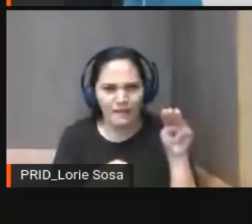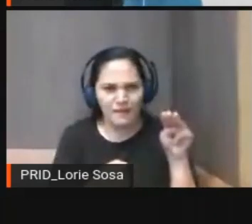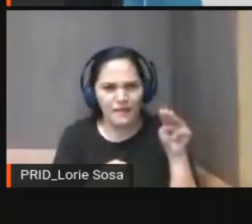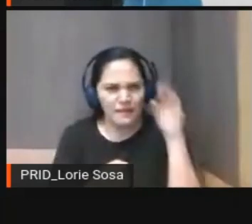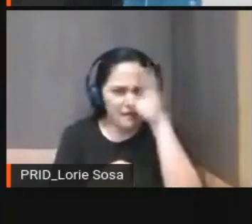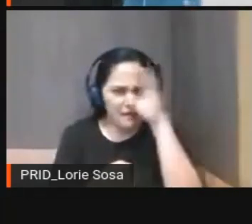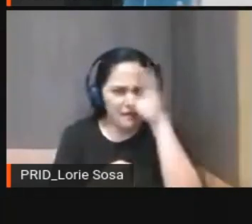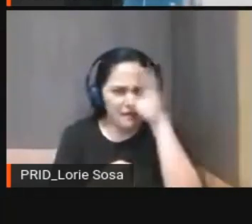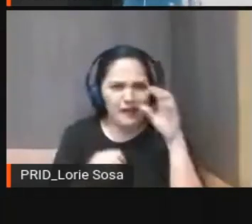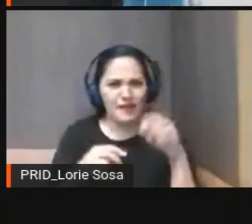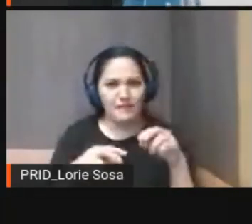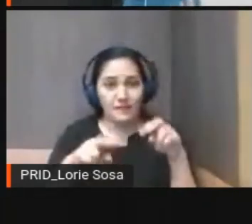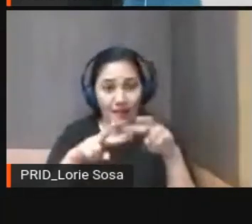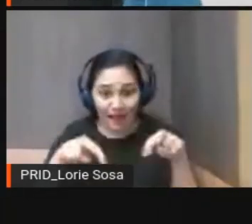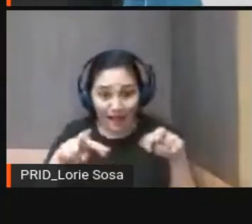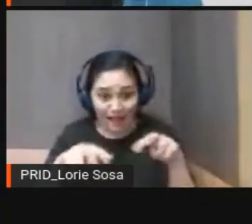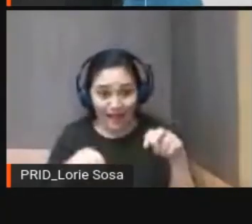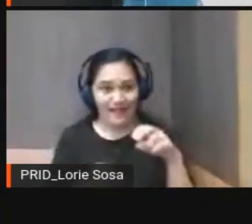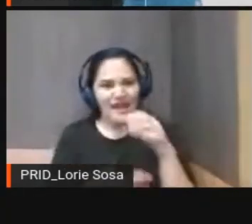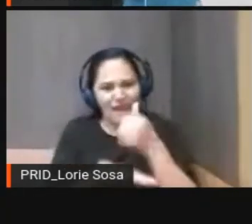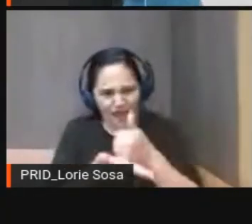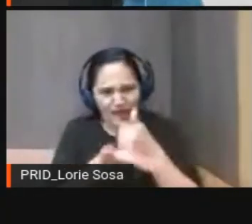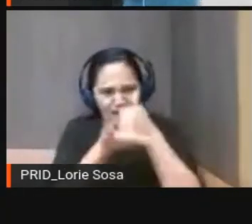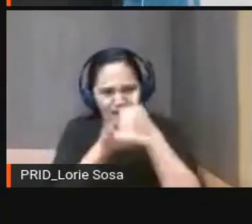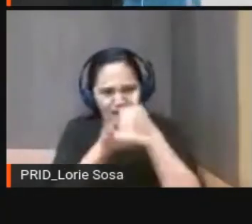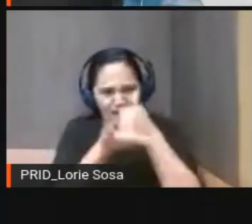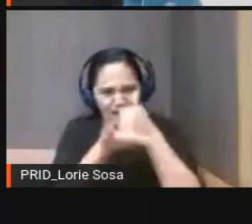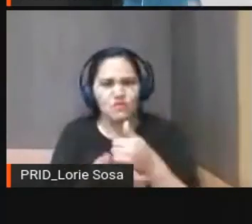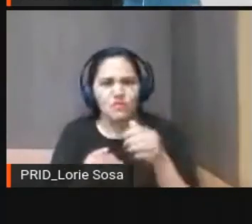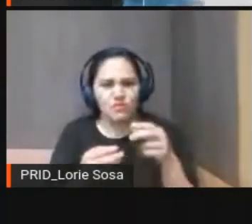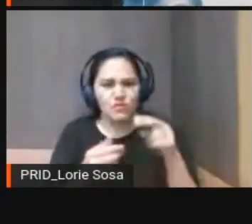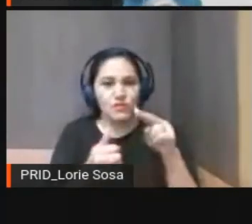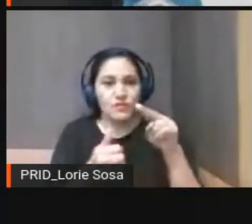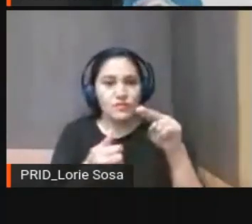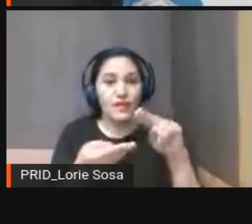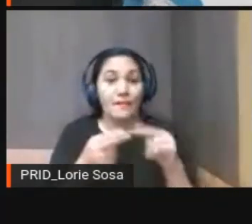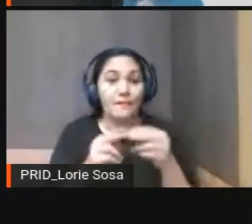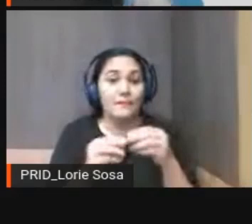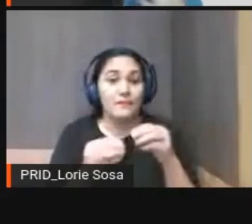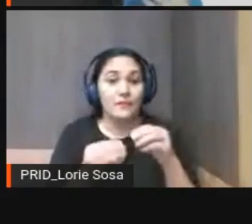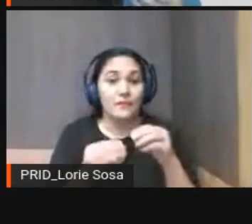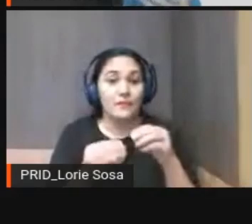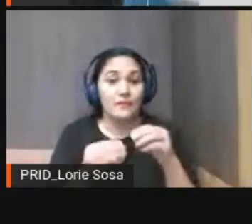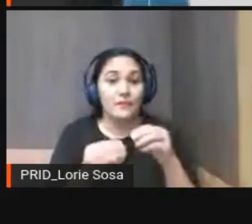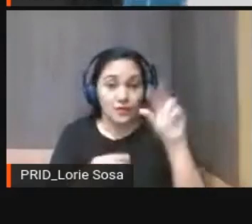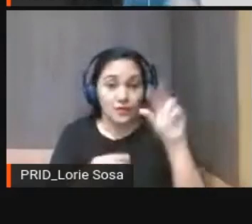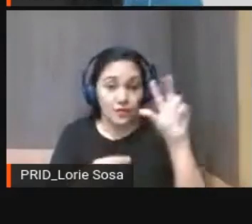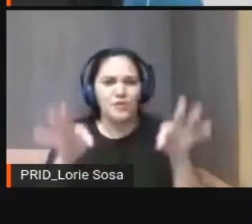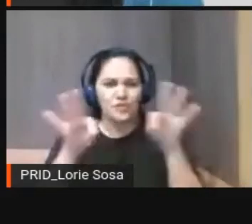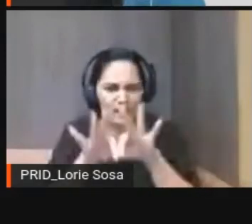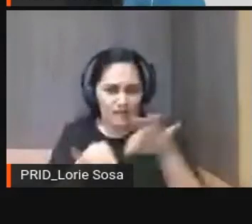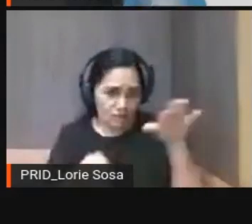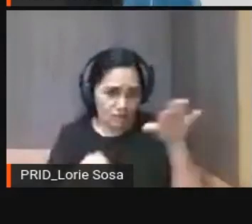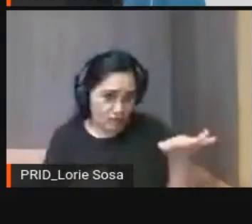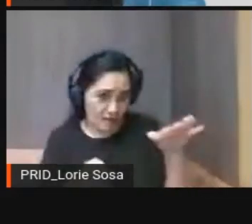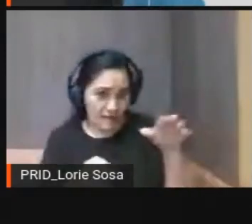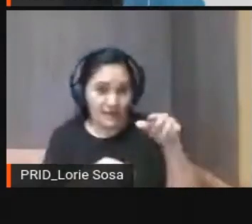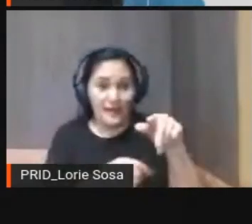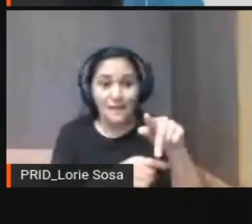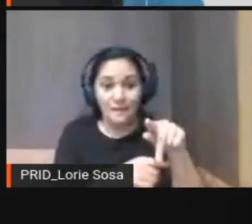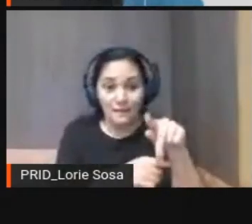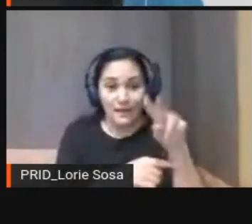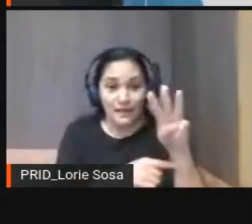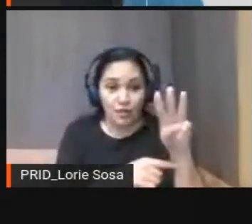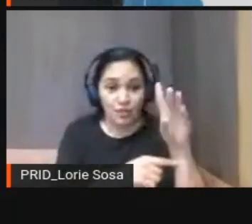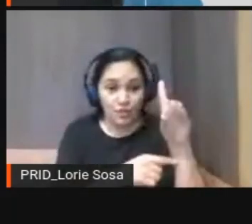three, napakahalaga ho sa isang batang PWD or sa PWDs in